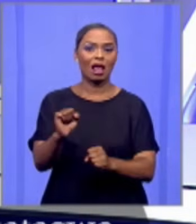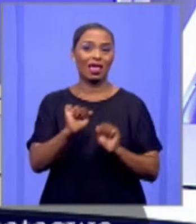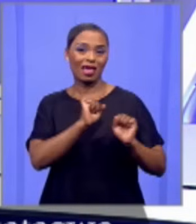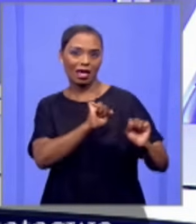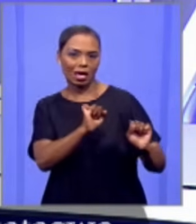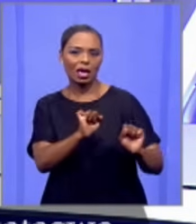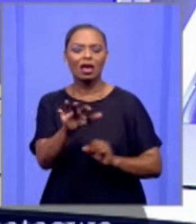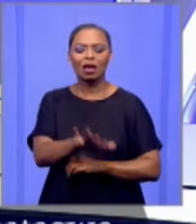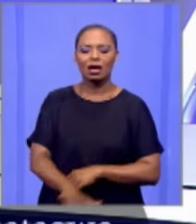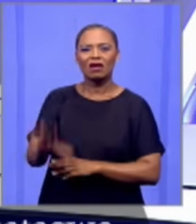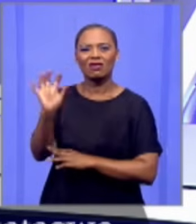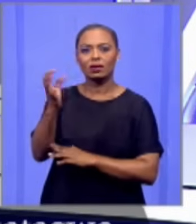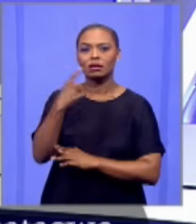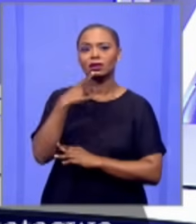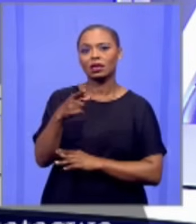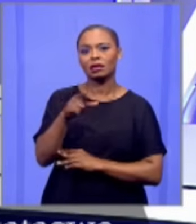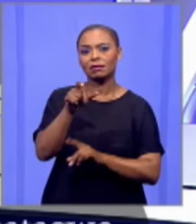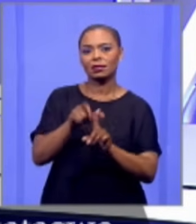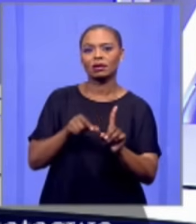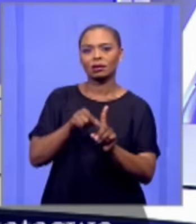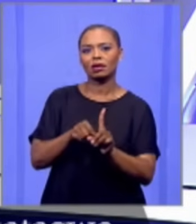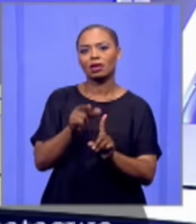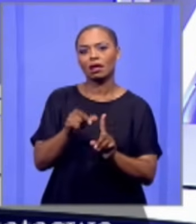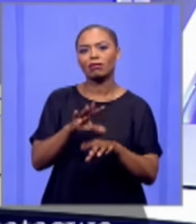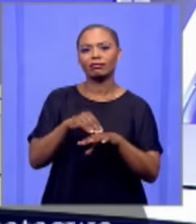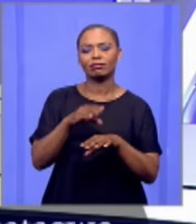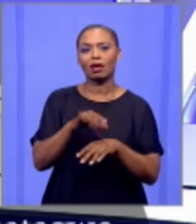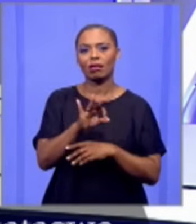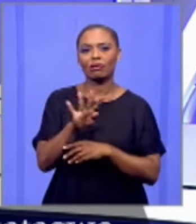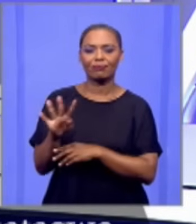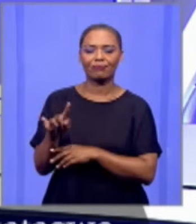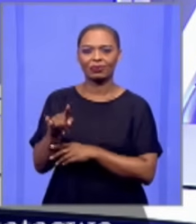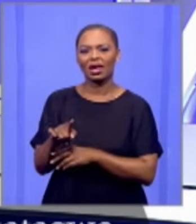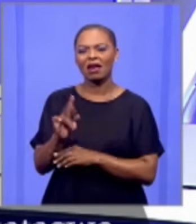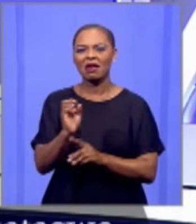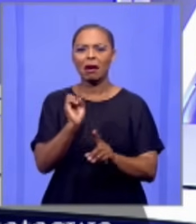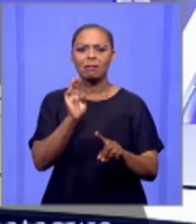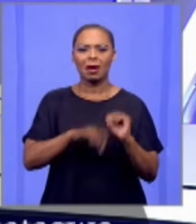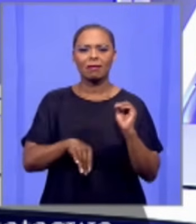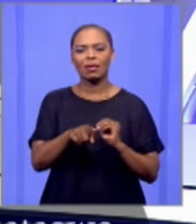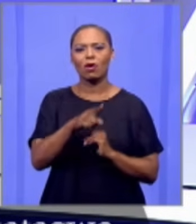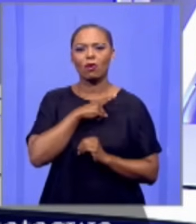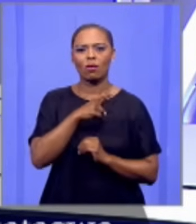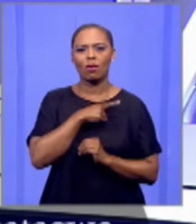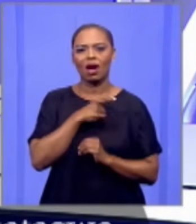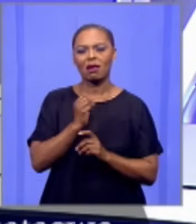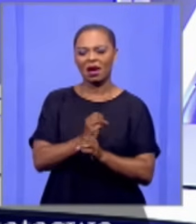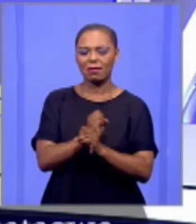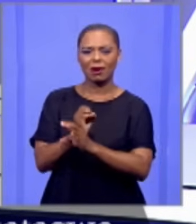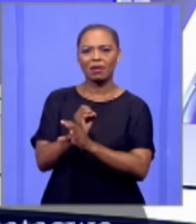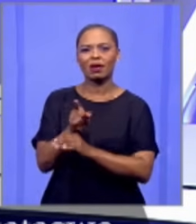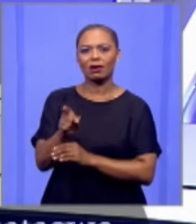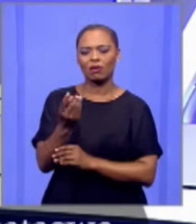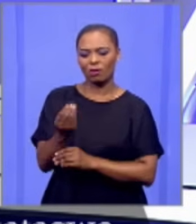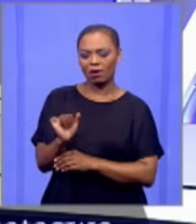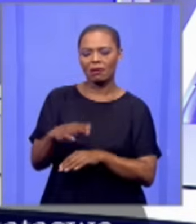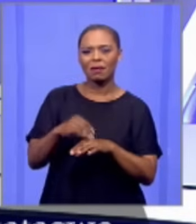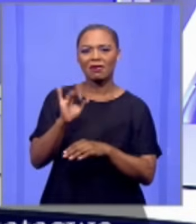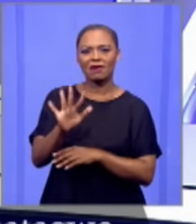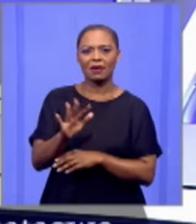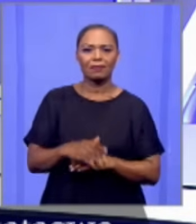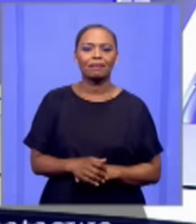gore monna wa mengwaga 34 yo a latofatšwago ka go tlaiša morwedi wa gagwe wa mengwaga 5 a se fiwe